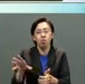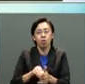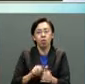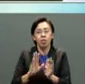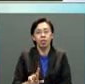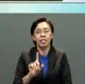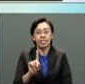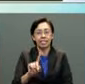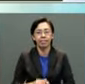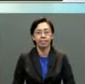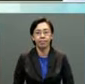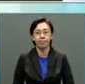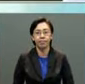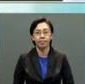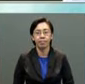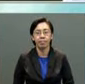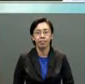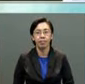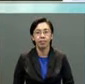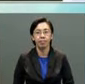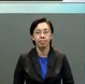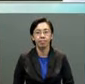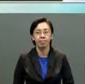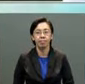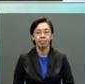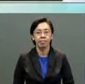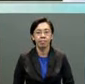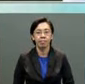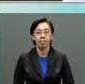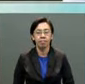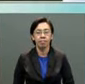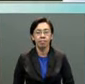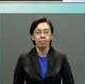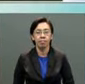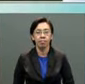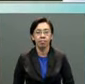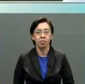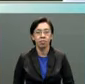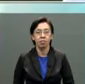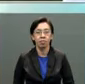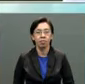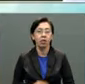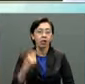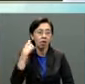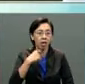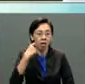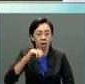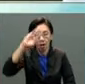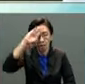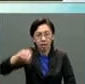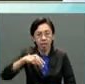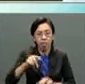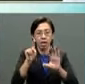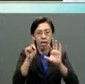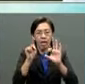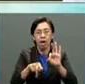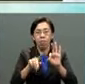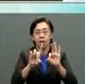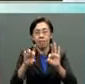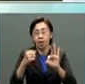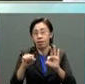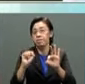ที่ว่าเนี่ยนะครับกลุ่มคนหนึ่งนะครับที่ว่าเนี่ยของเขา ป่วยสะสมไปแล้ว